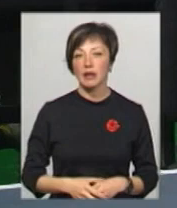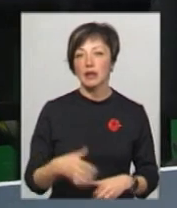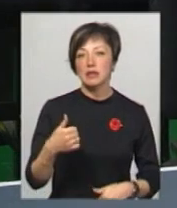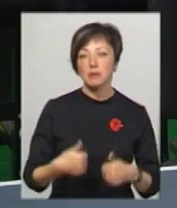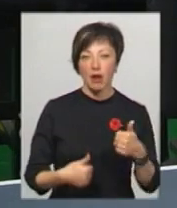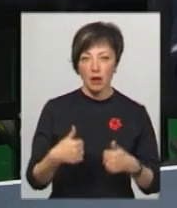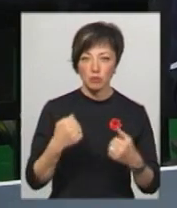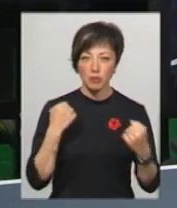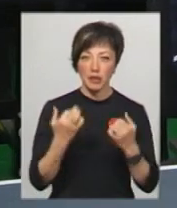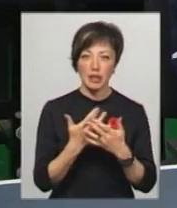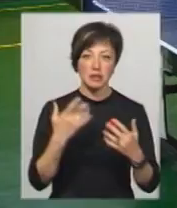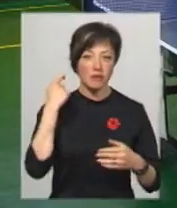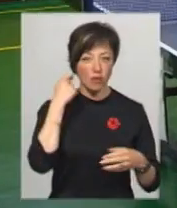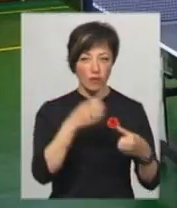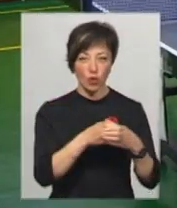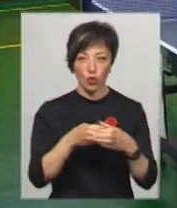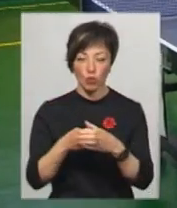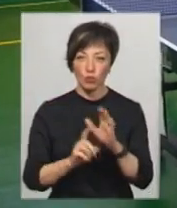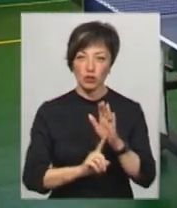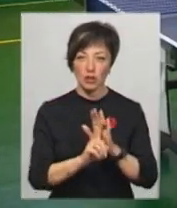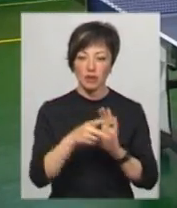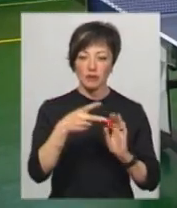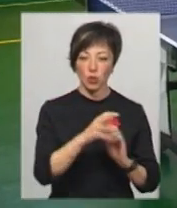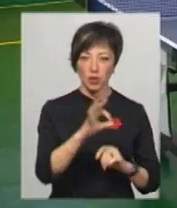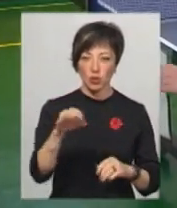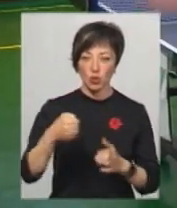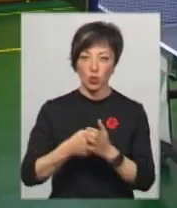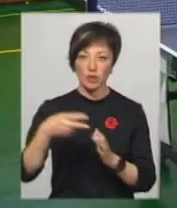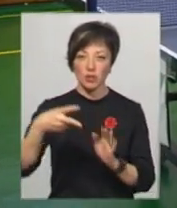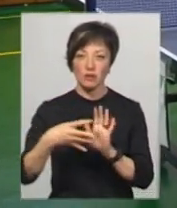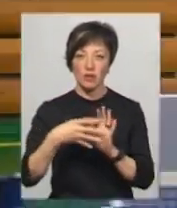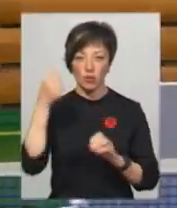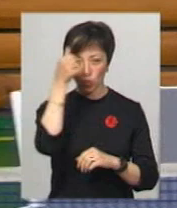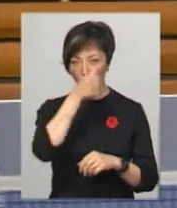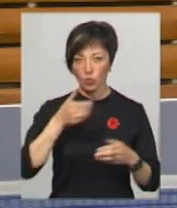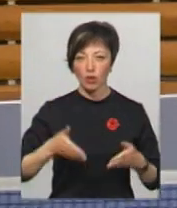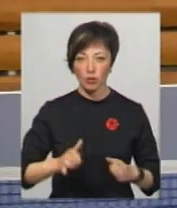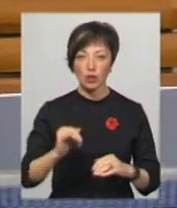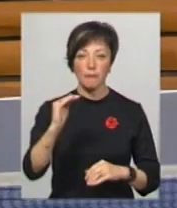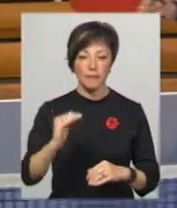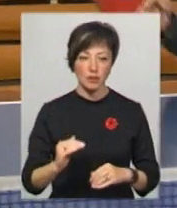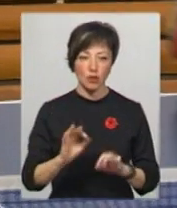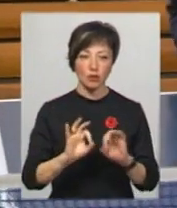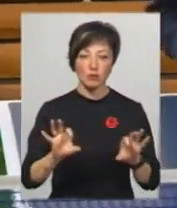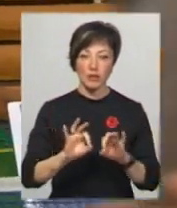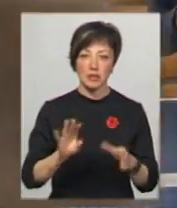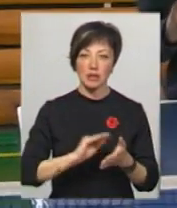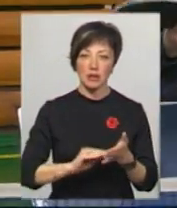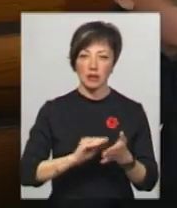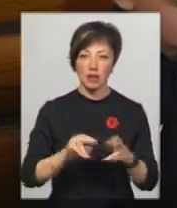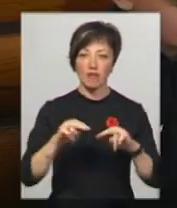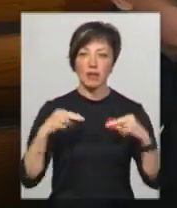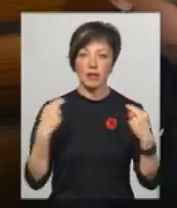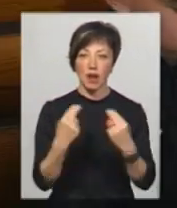Змагаються спортсмени різних вікових груп, починаючи з 2000 і до 2009 року народження і молодші, розповідає секретар